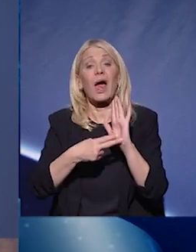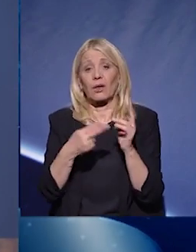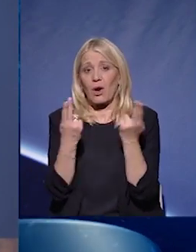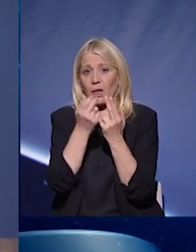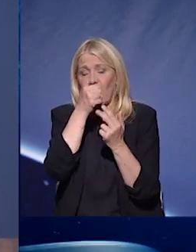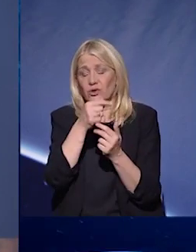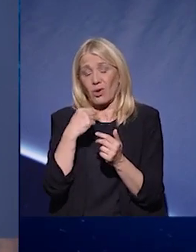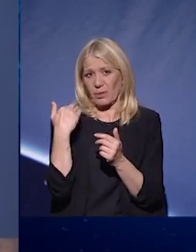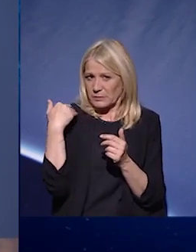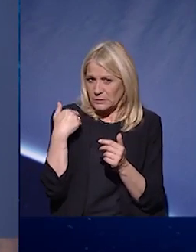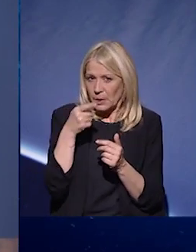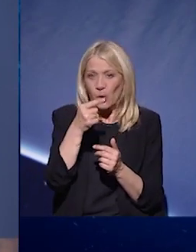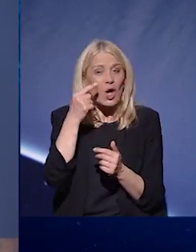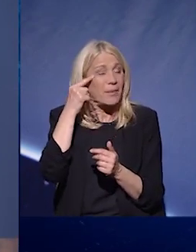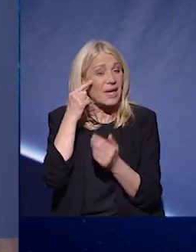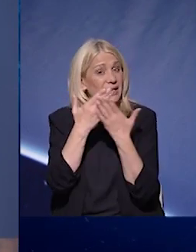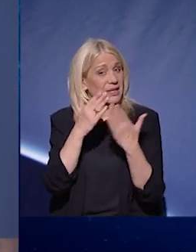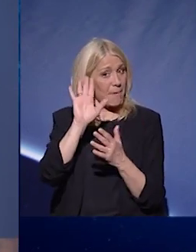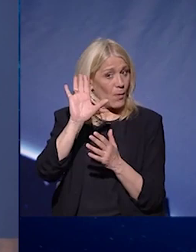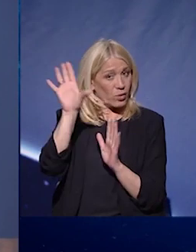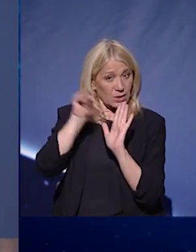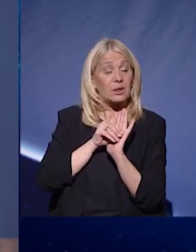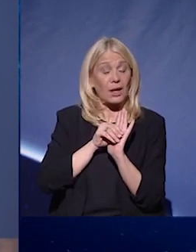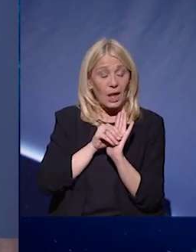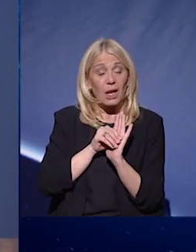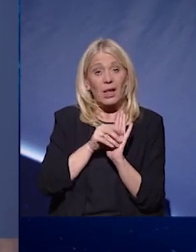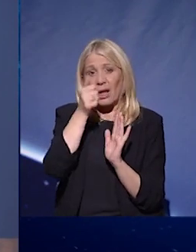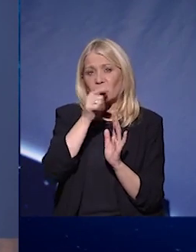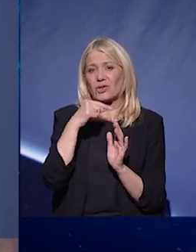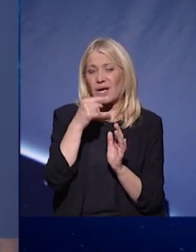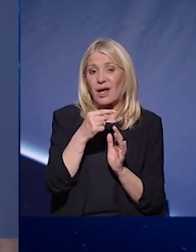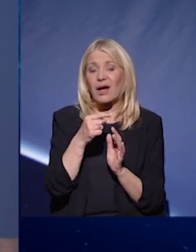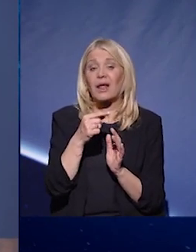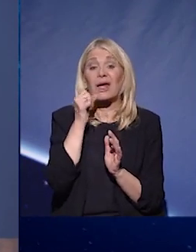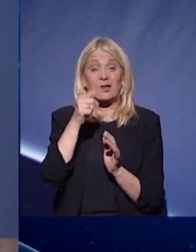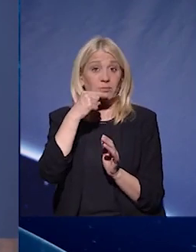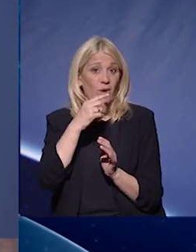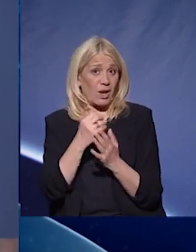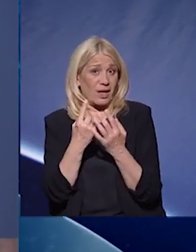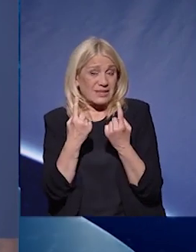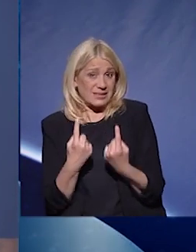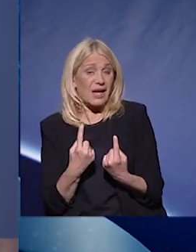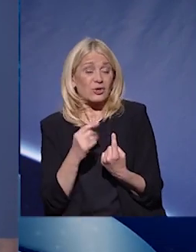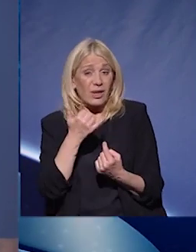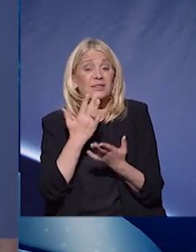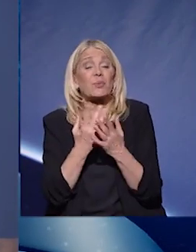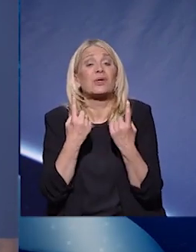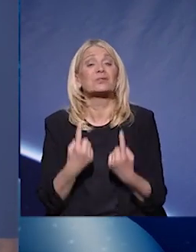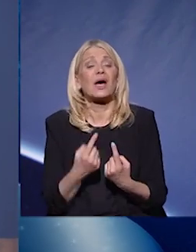što je sugerisano po tom kineskom modelu, kao što ste rekli. Kada smo govorili zastoj je bio